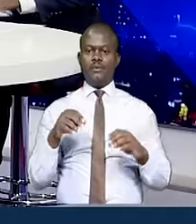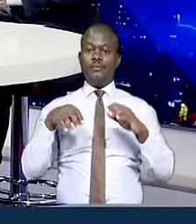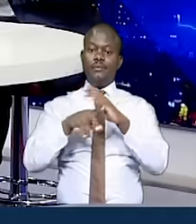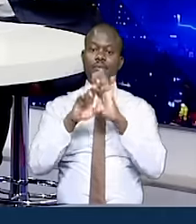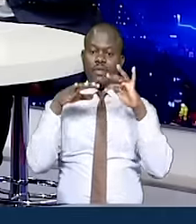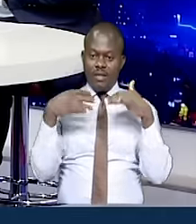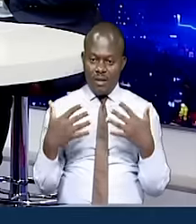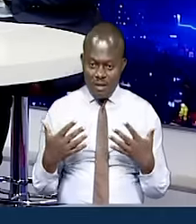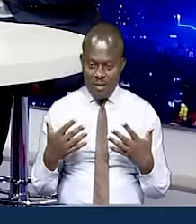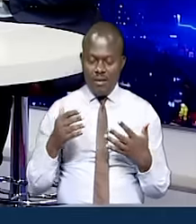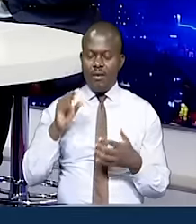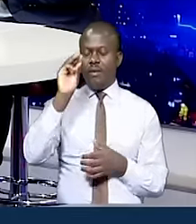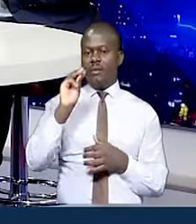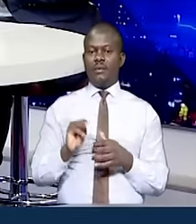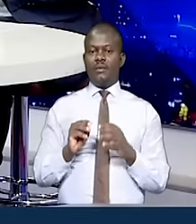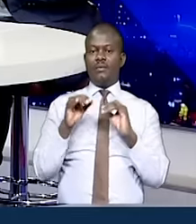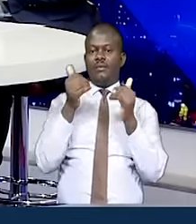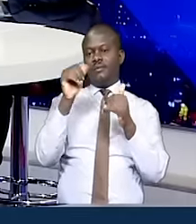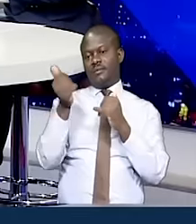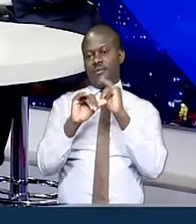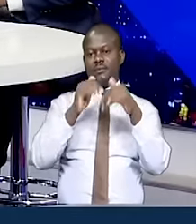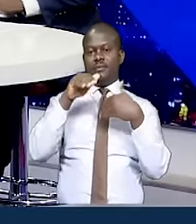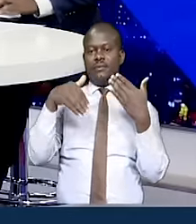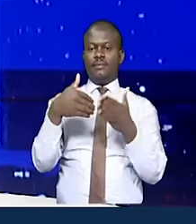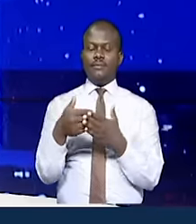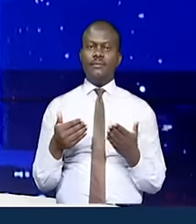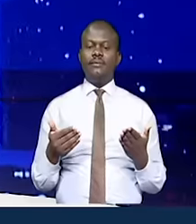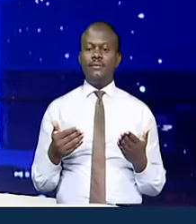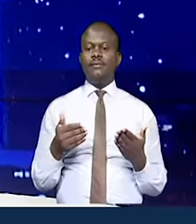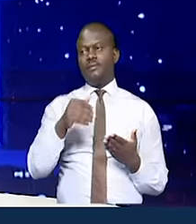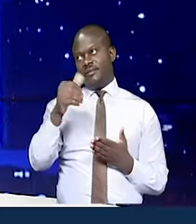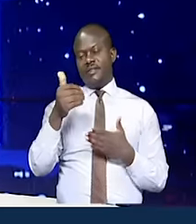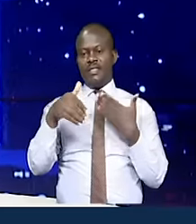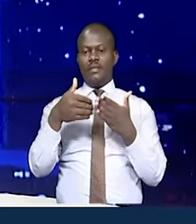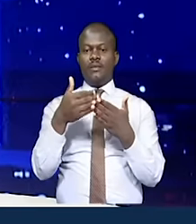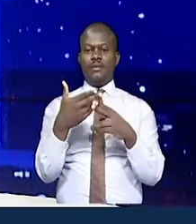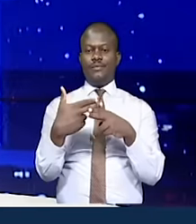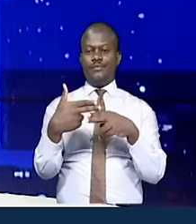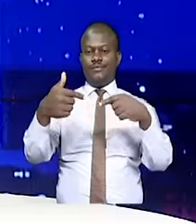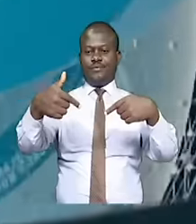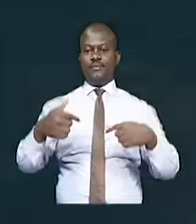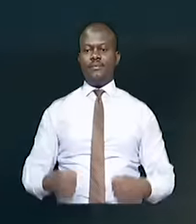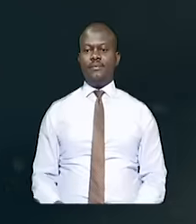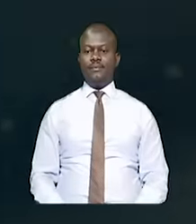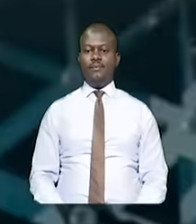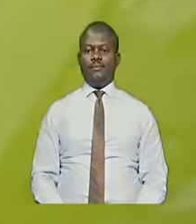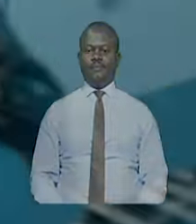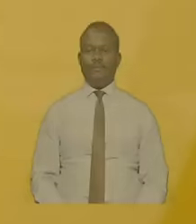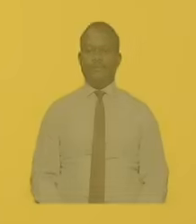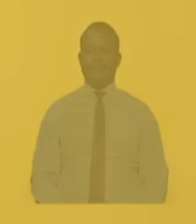nuko Madagascar yitwaye mu mukino ubanza ndetse no mu yindi mikino urakoze cyane ubwo amakuru arambuye rero ni mukanya